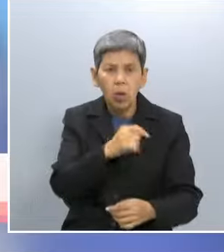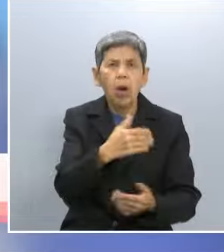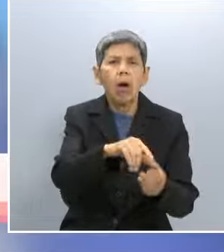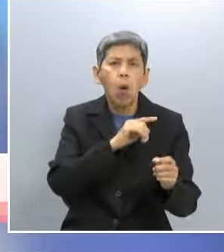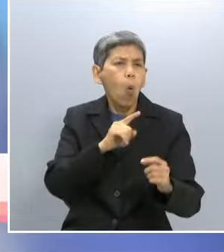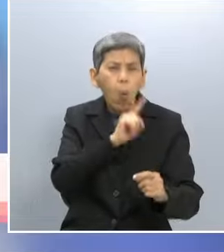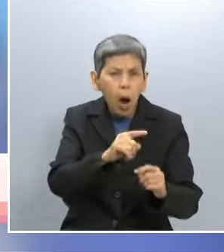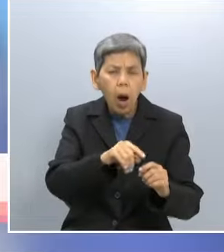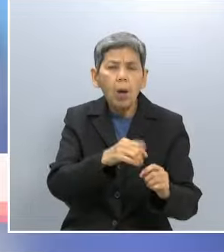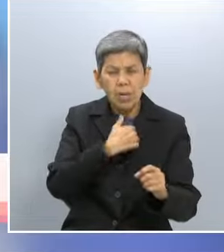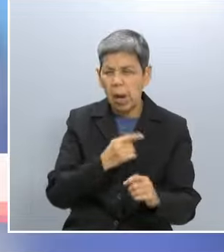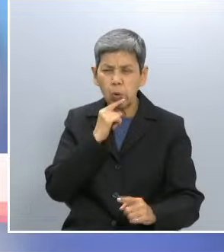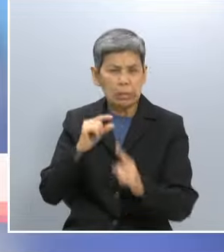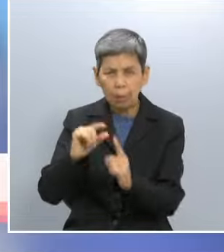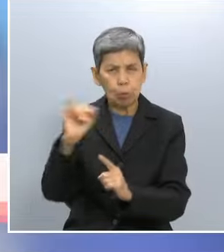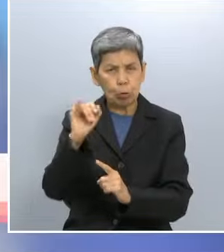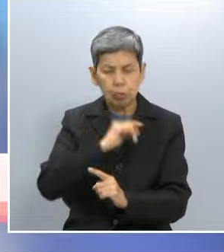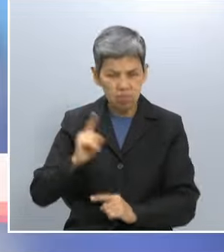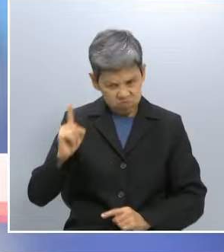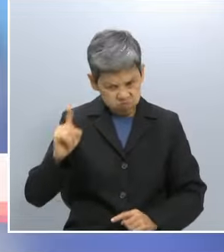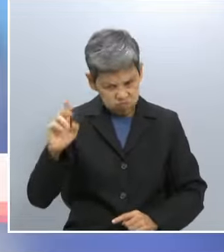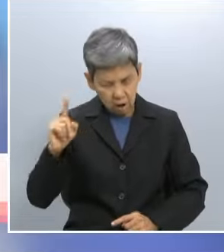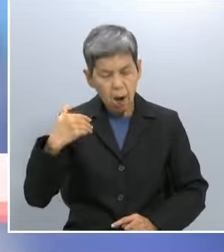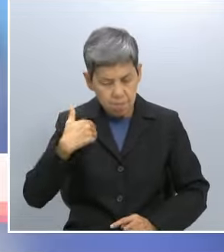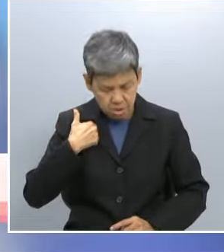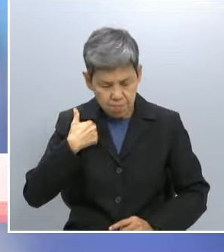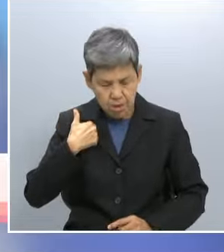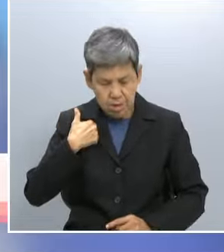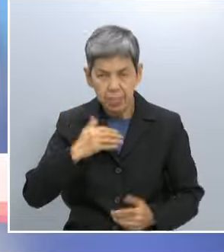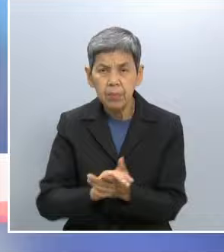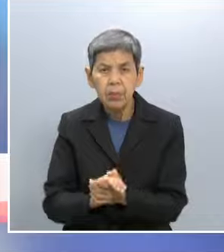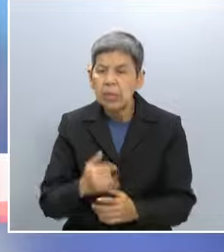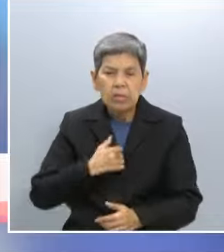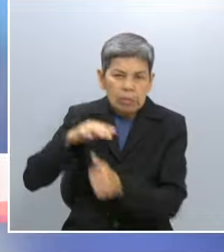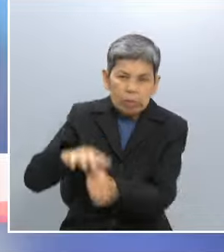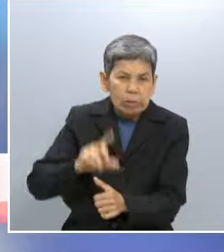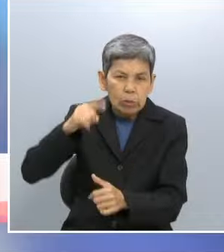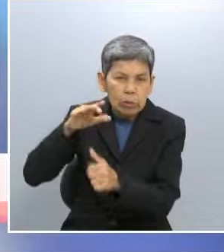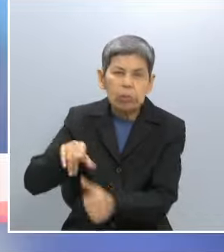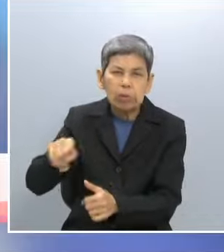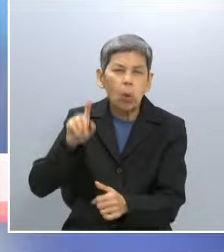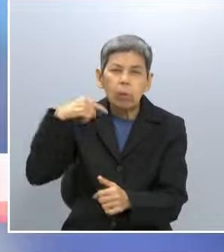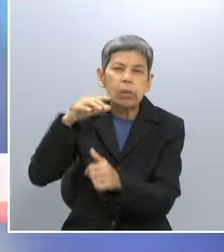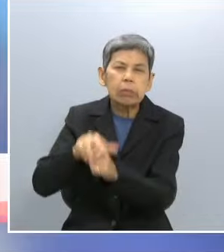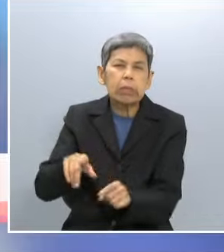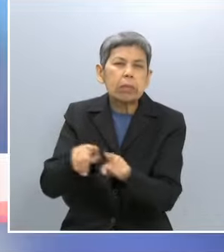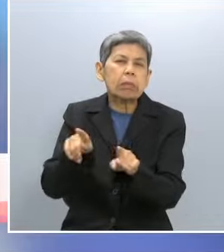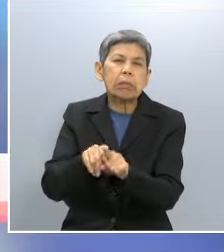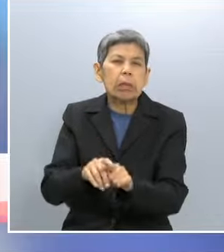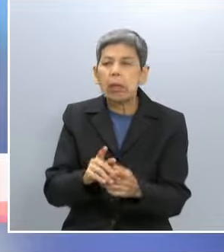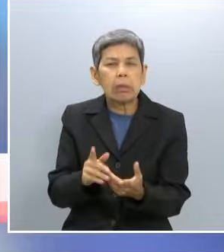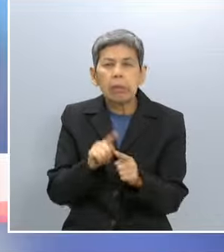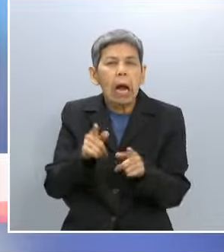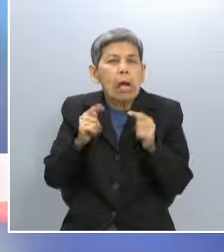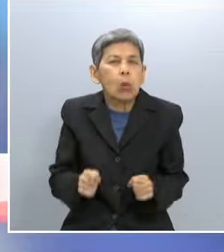านุ่นใช้คำหยาบคายข่มขู่แล้วก็บางทีด้อยค่านุ่นด้วยว่าเป็นผู้หญิงขายบริ